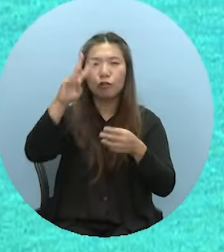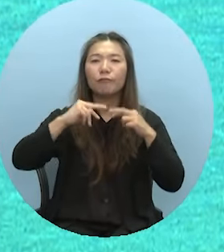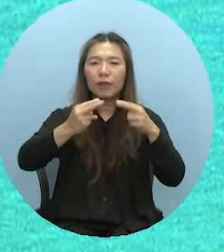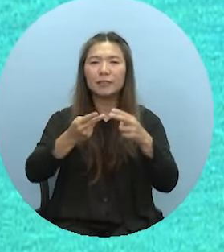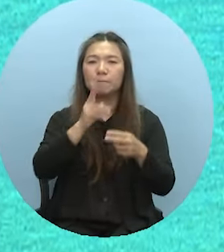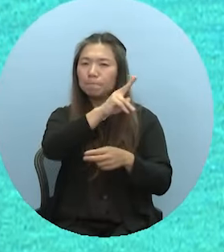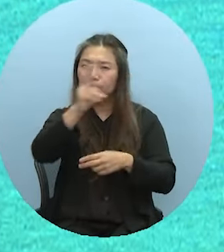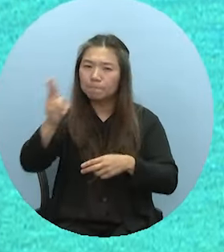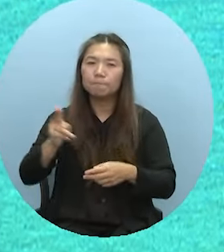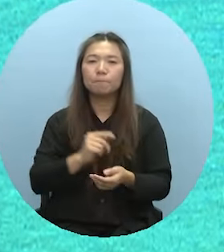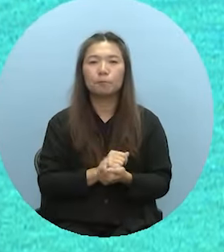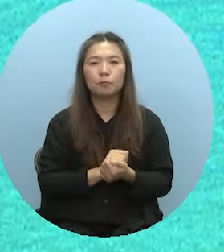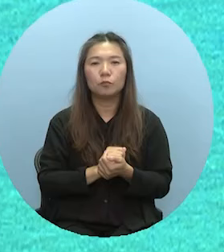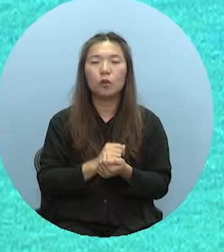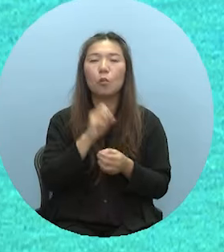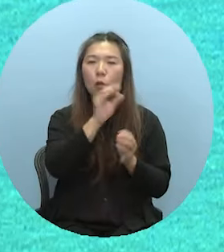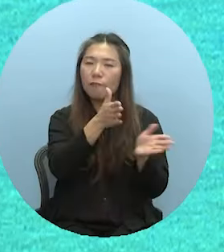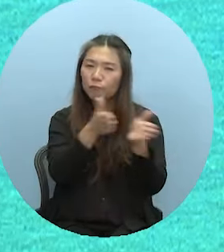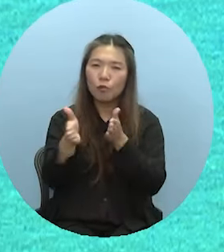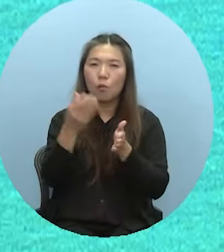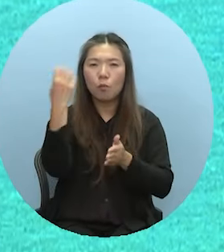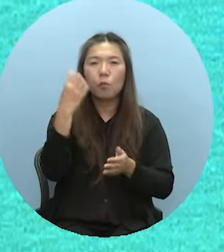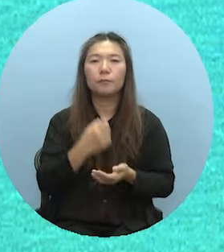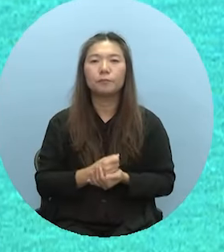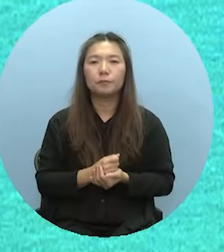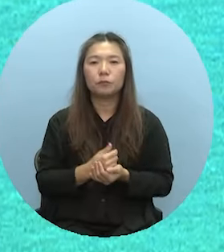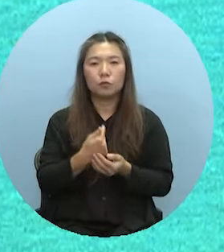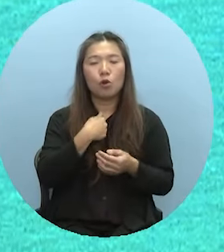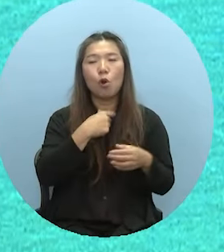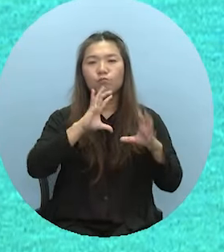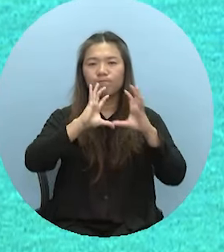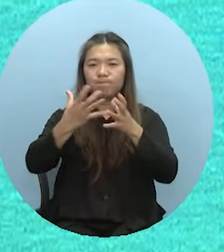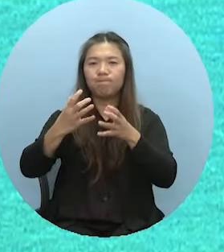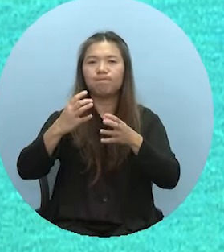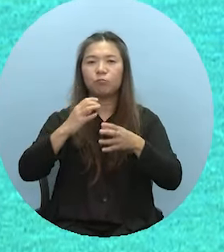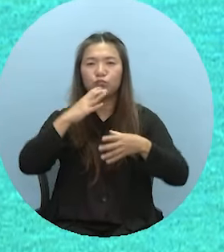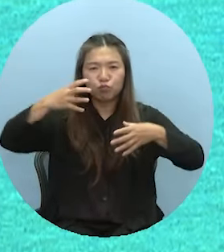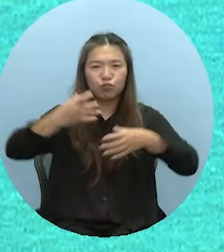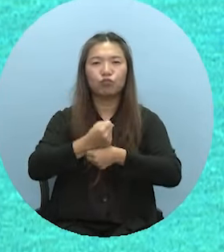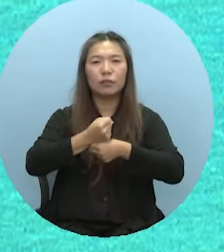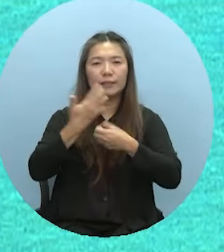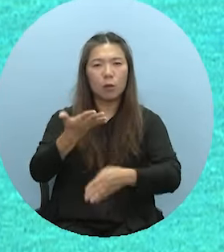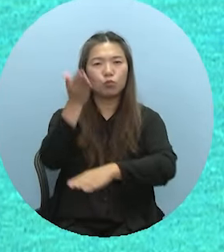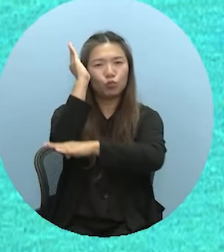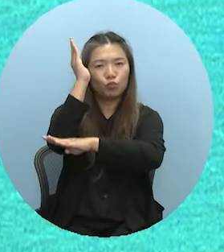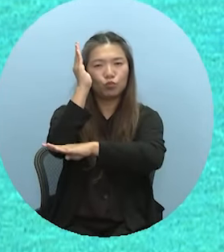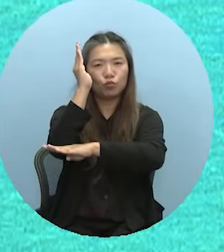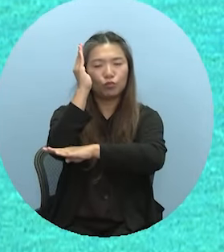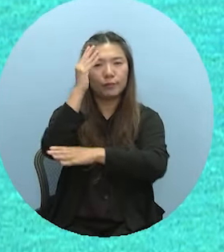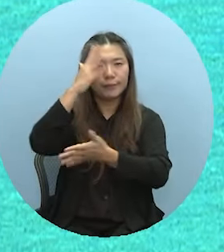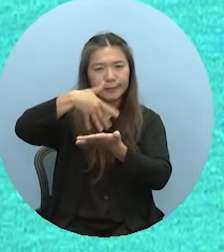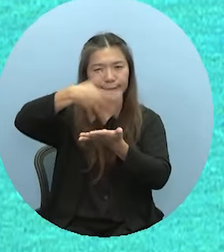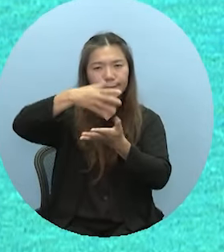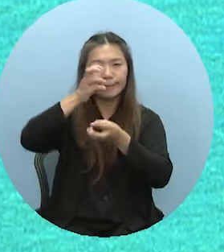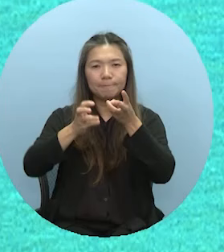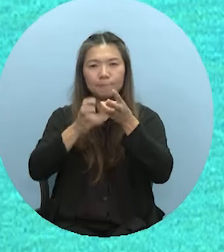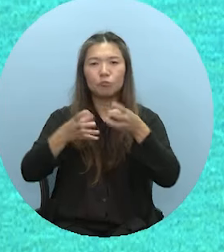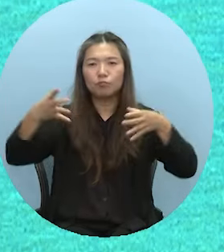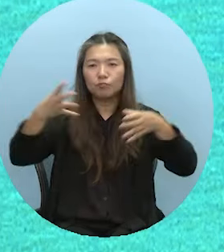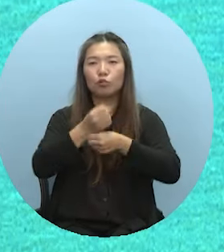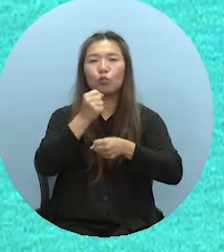指明路徑，提出方向。我和團隊會總結今次座談會的內容，凝